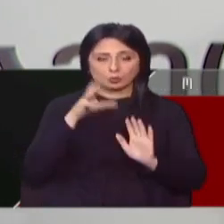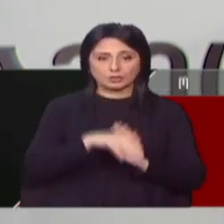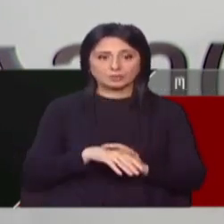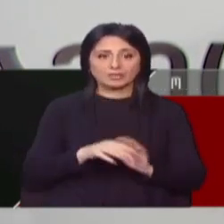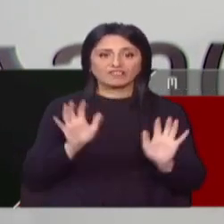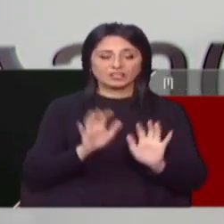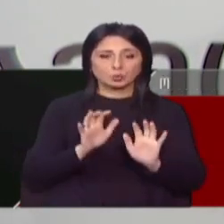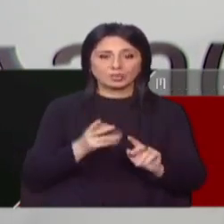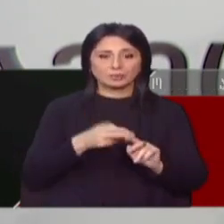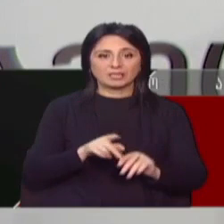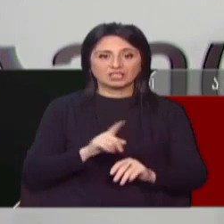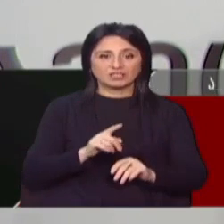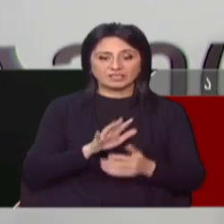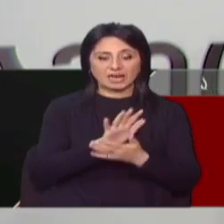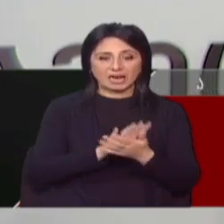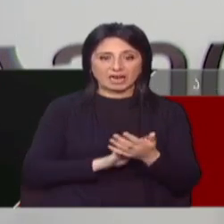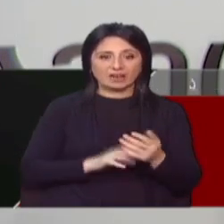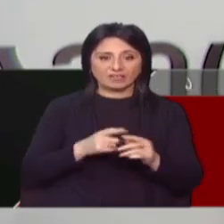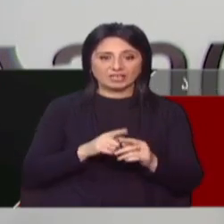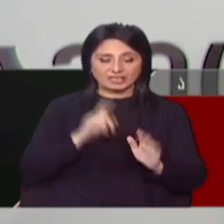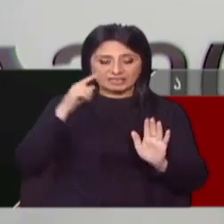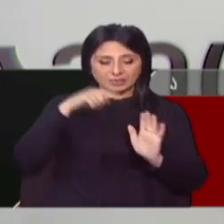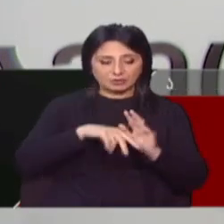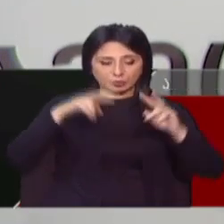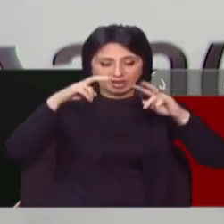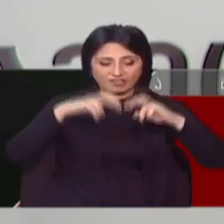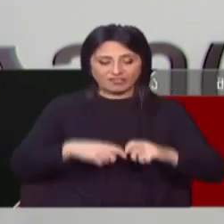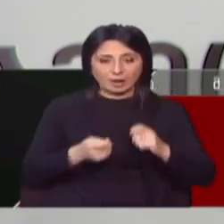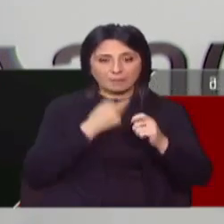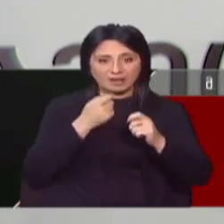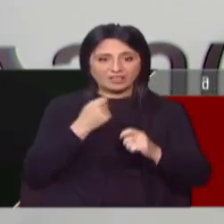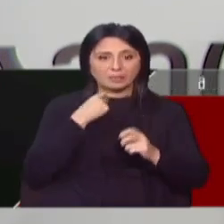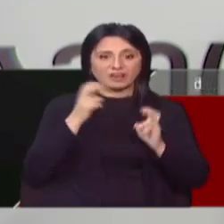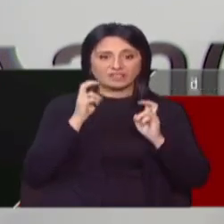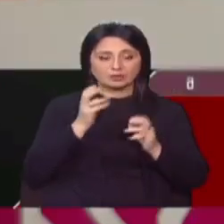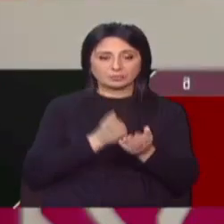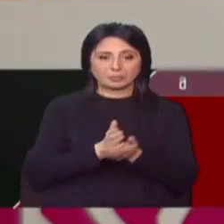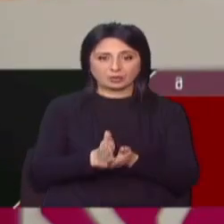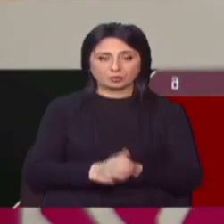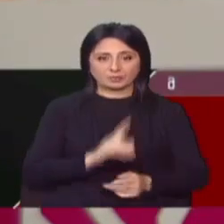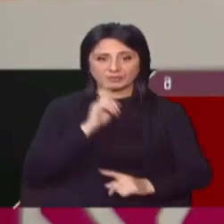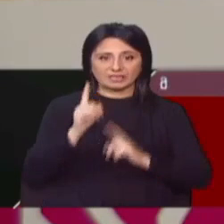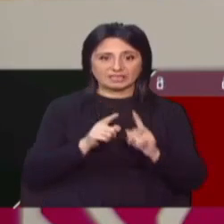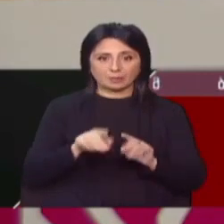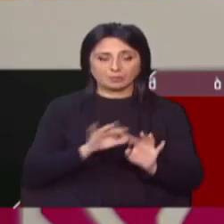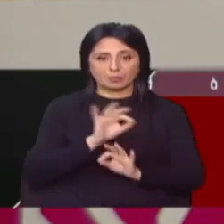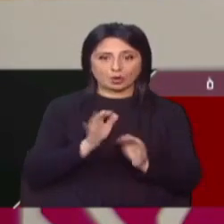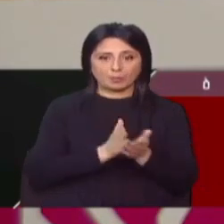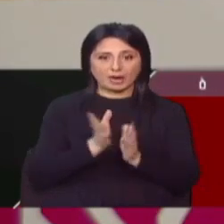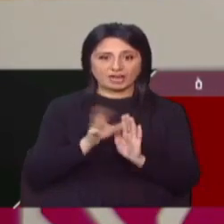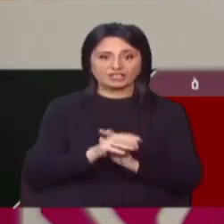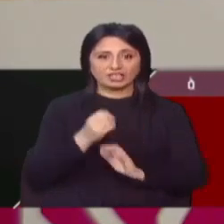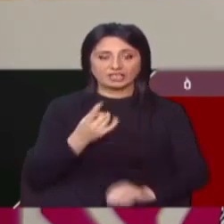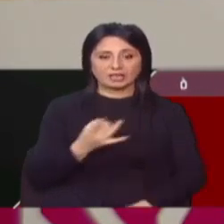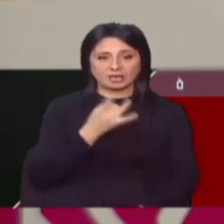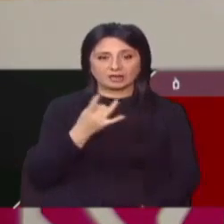უნდა, ვიზუმებთ იმაზე, რომ გაგრძელდეს სიღრმისეული კვლევები მევენახეობა მეღვინეობის მიმართულებით. წელს ამ პროექტის ფარგლებში